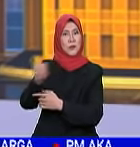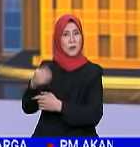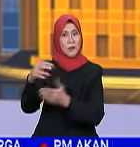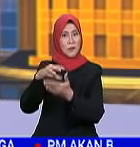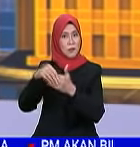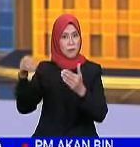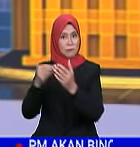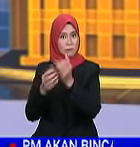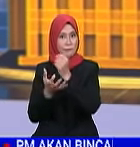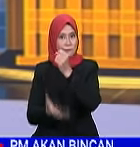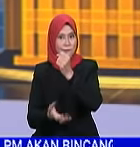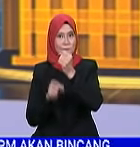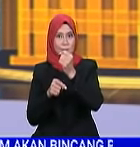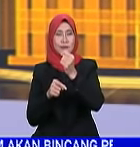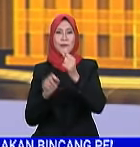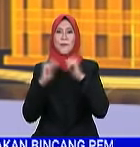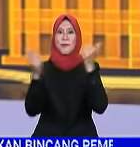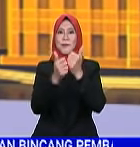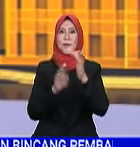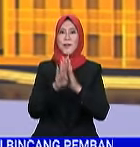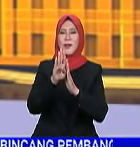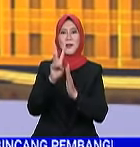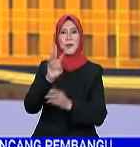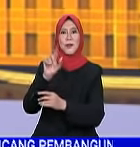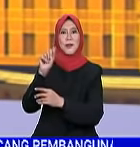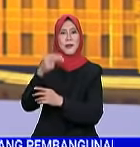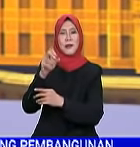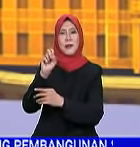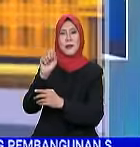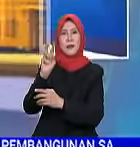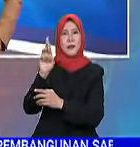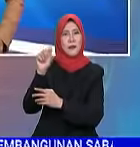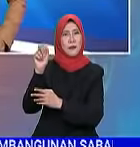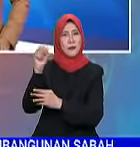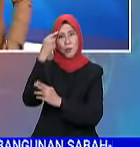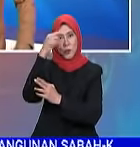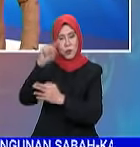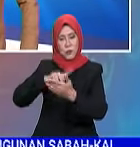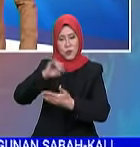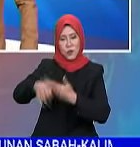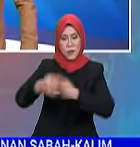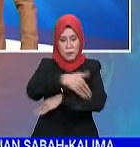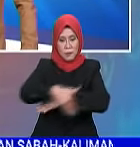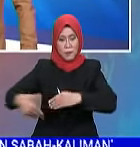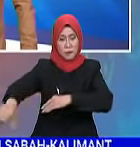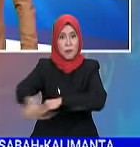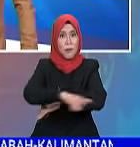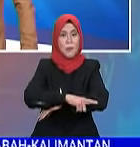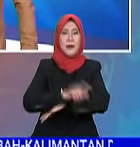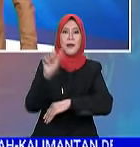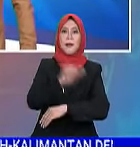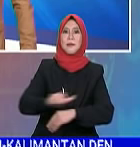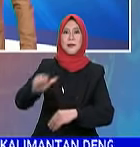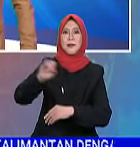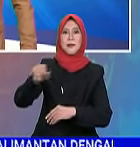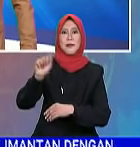ringgit diperuntukkan melalui Agensi Pembangunan Bersepadu Wilayah Semarahan bagi projek benteng laut melibatkan kawasan Asai Jaya